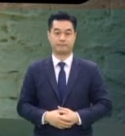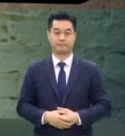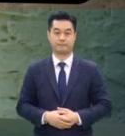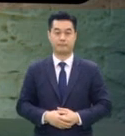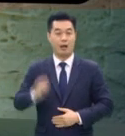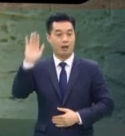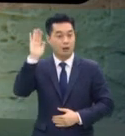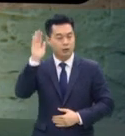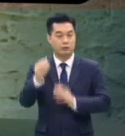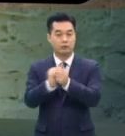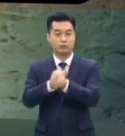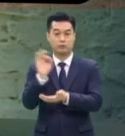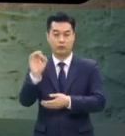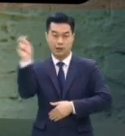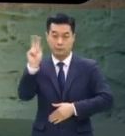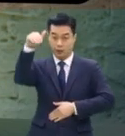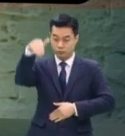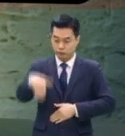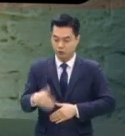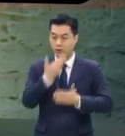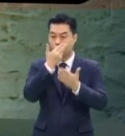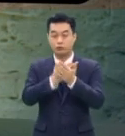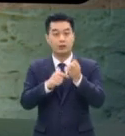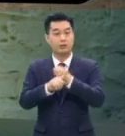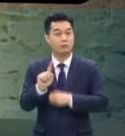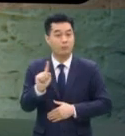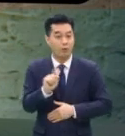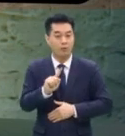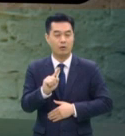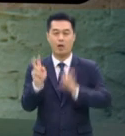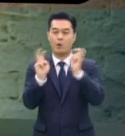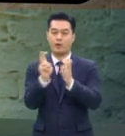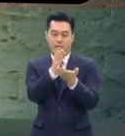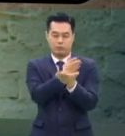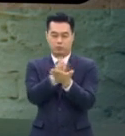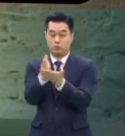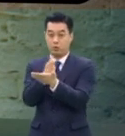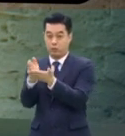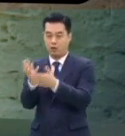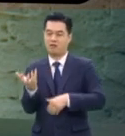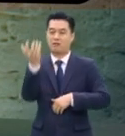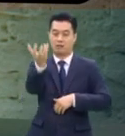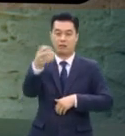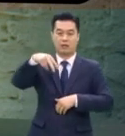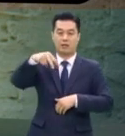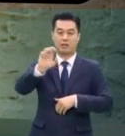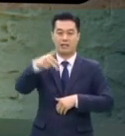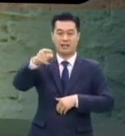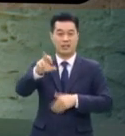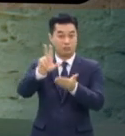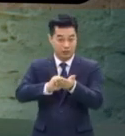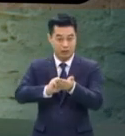최근 주가 급락에 중요한 원인이 되고 있는 쪼개기 상장 문제를 해결하도록 제도를